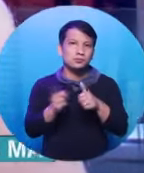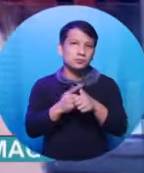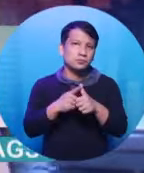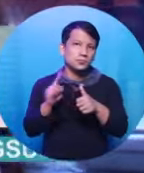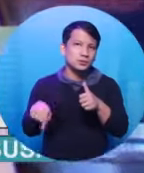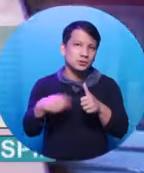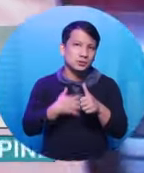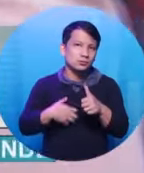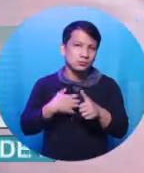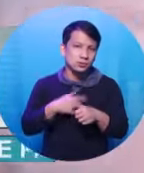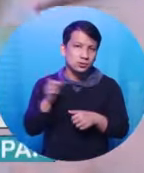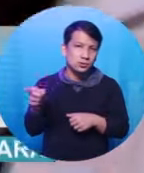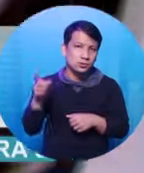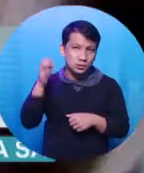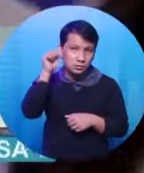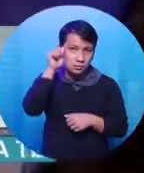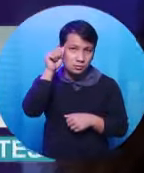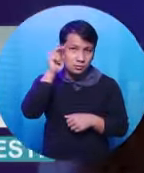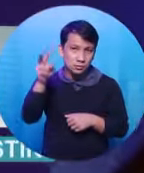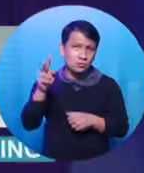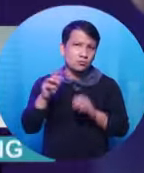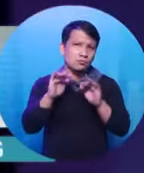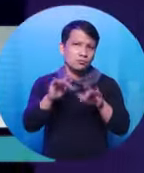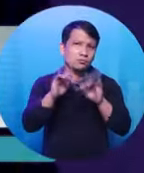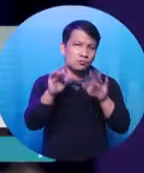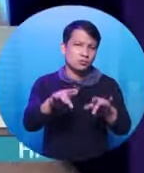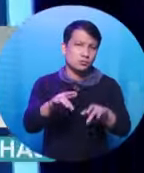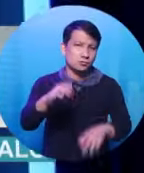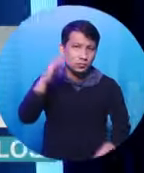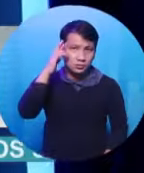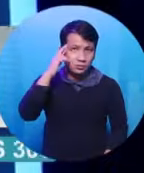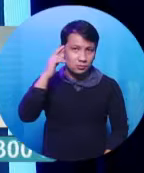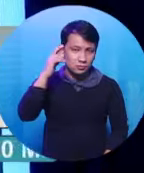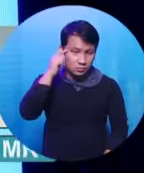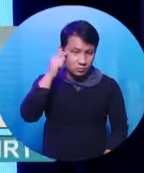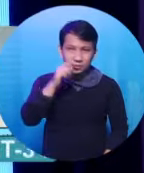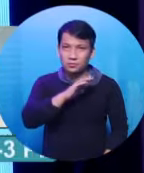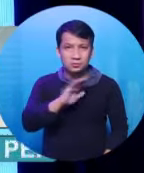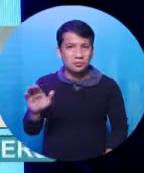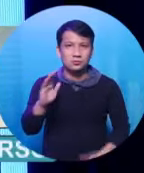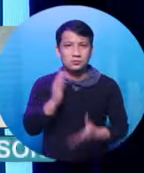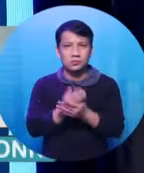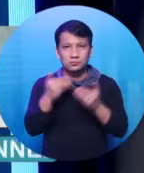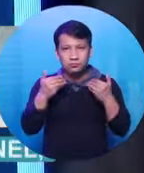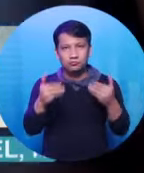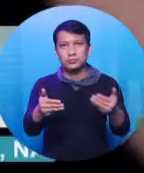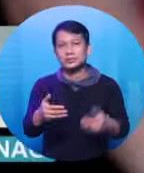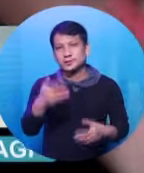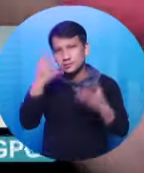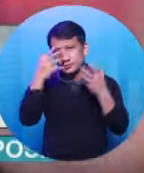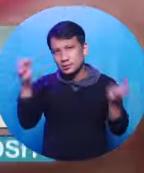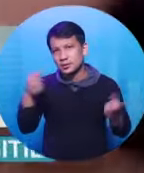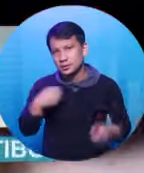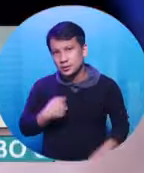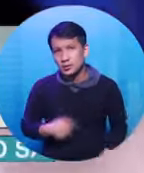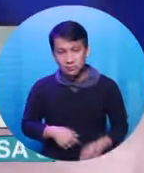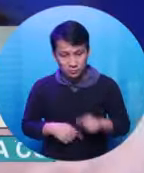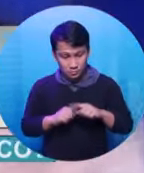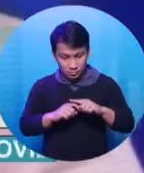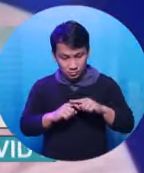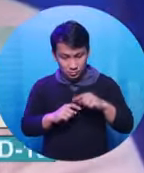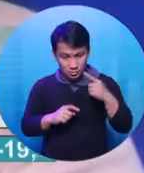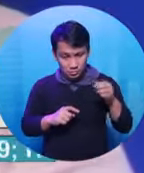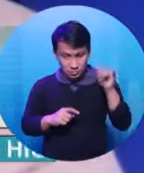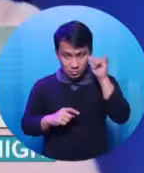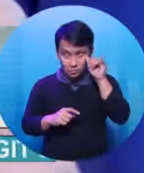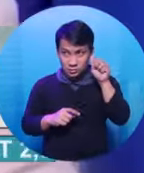to. Eto nga, sabi ni Ediana Villa, nakawawa naman si ate. Sir, idol, huwag niyo pong tantanan yan para mabulok na yan. Nakakagigil. Eto naman, no, sabi ni